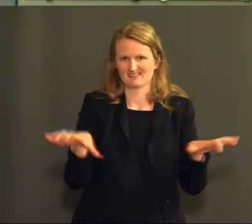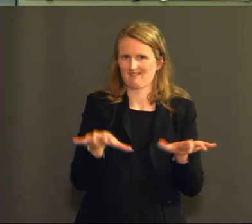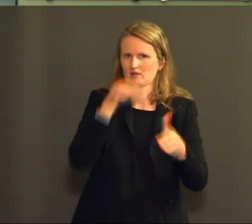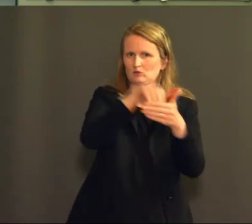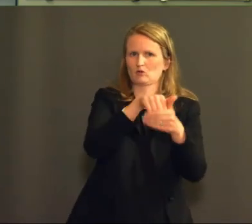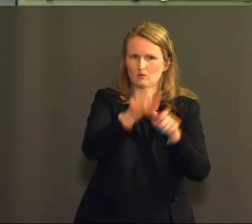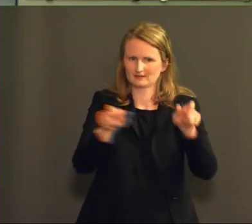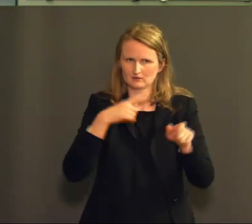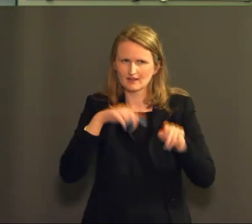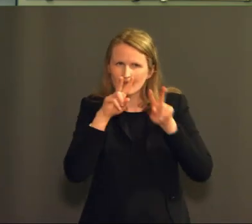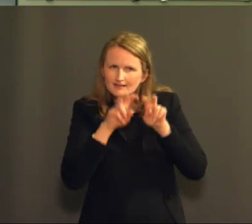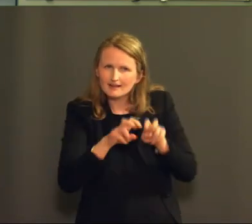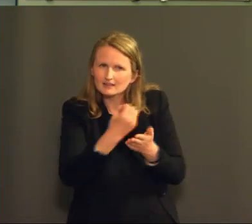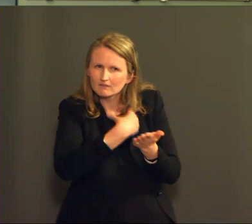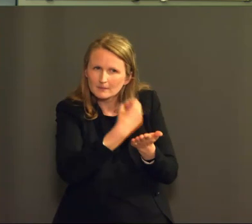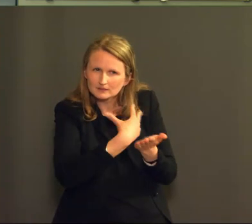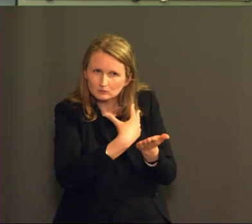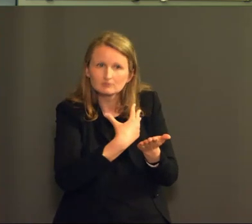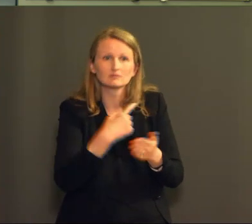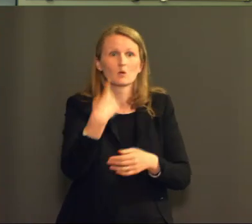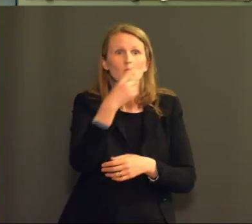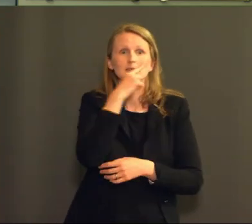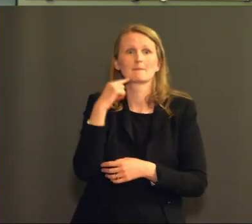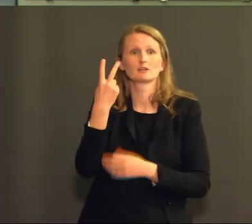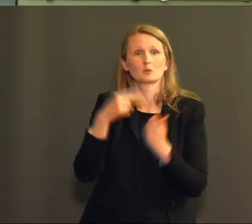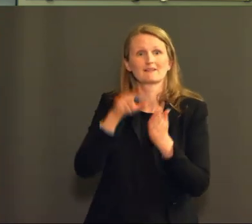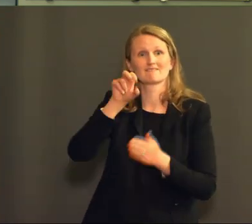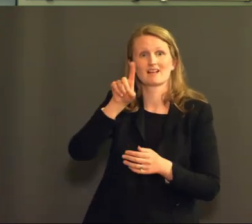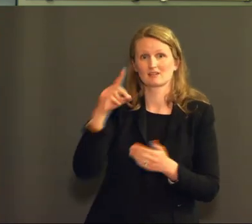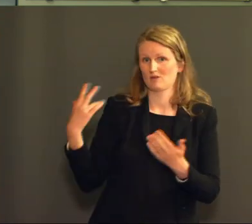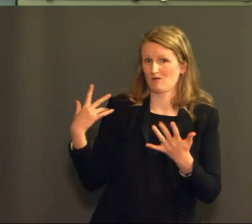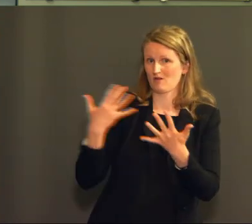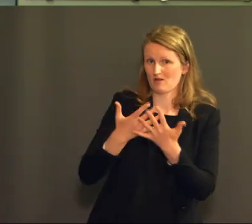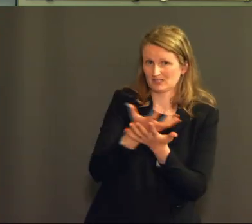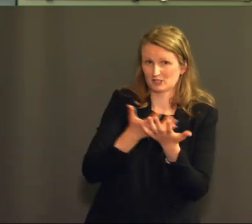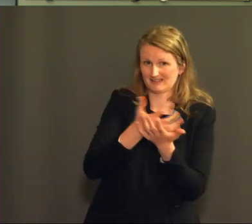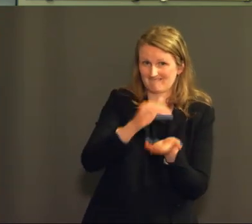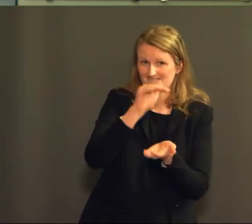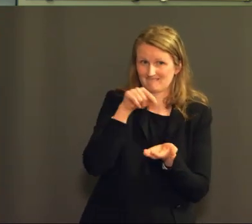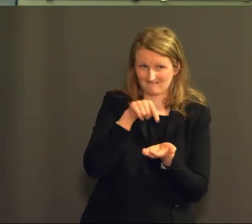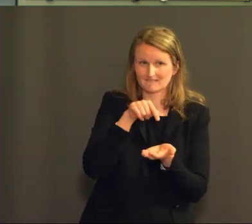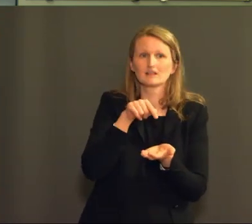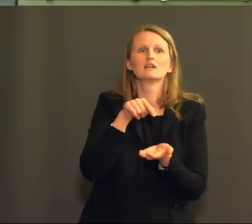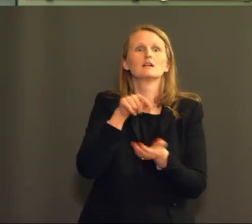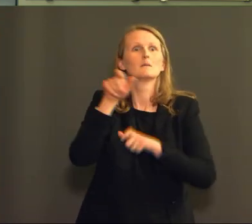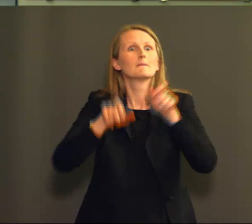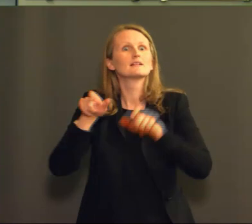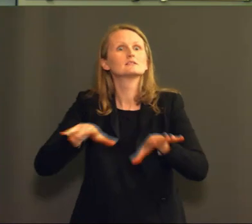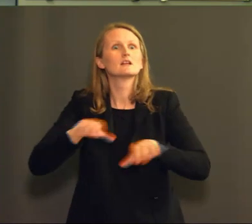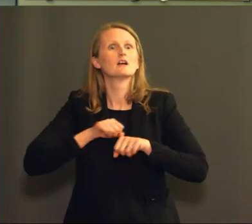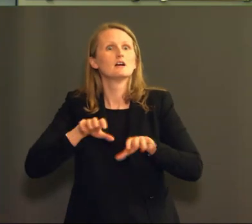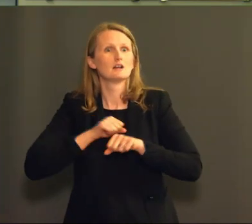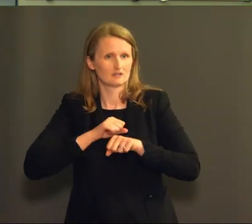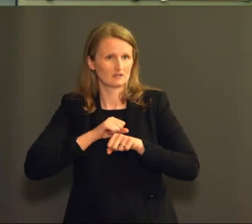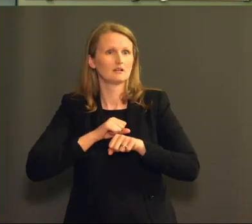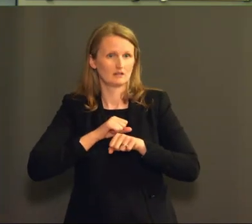demandé, lors du contact tracing, aux cas infectés où ils avaient contracté le COVID-19, si